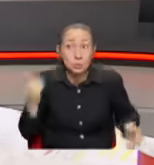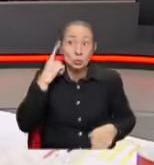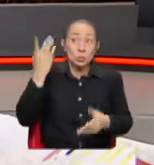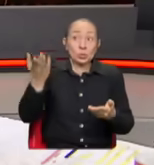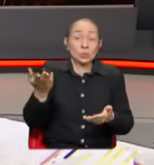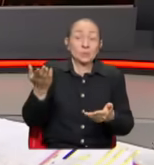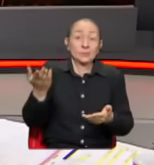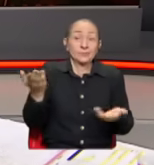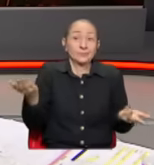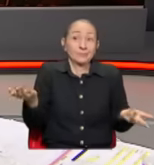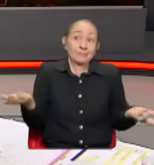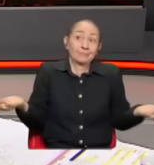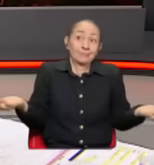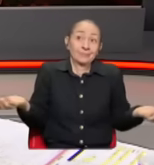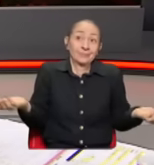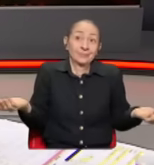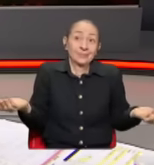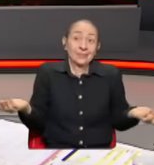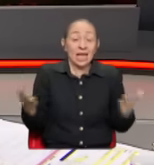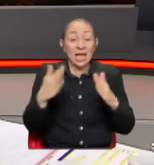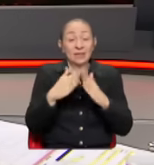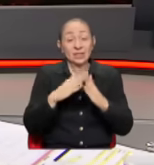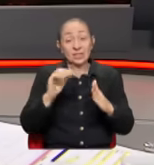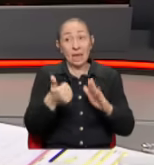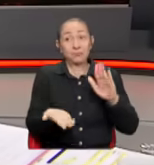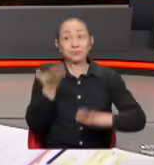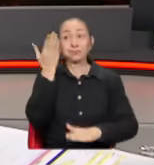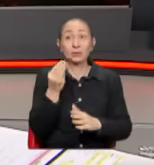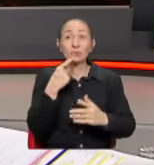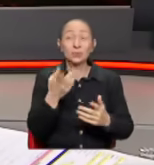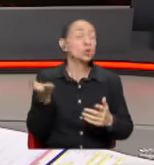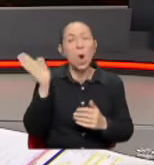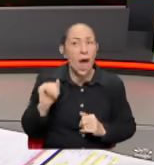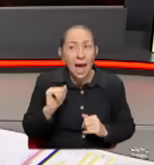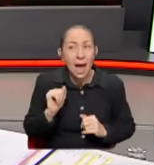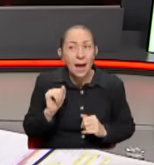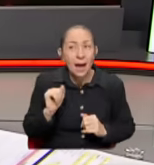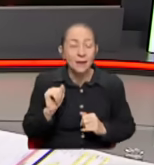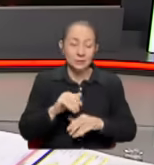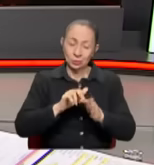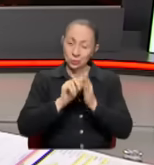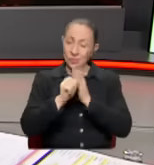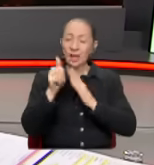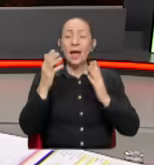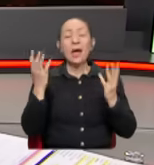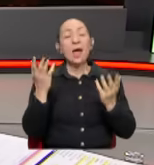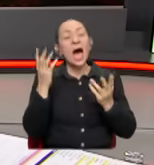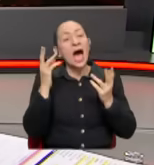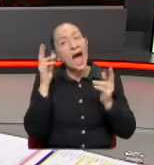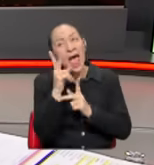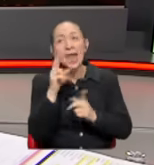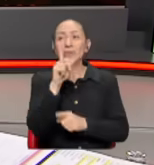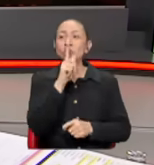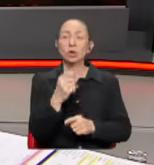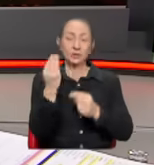duydunuz. Yani evinizin değeri şey olacak, bu olacak. Sonrasına tümüyle afaki bir